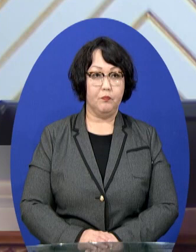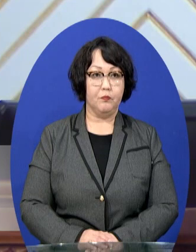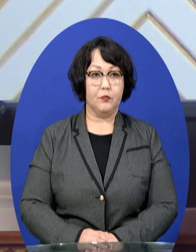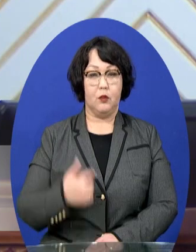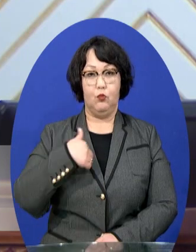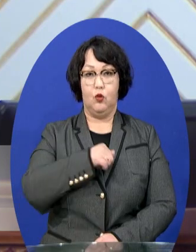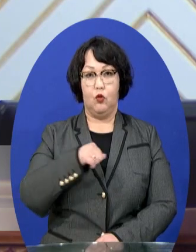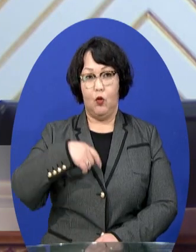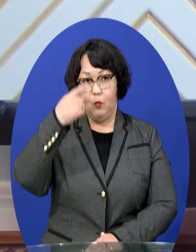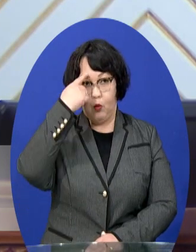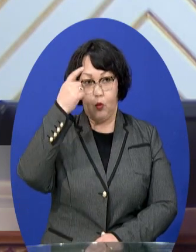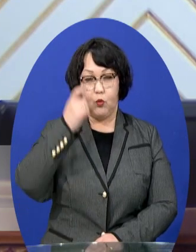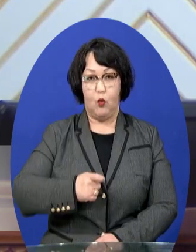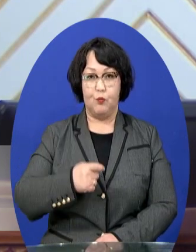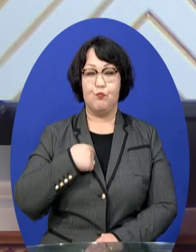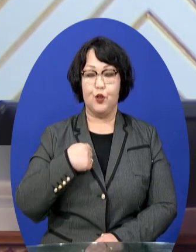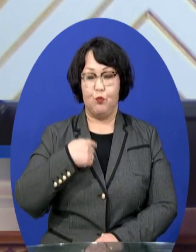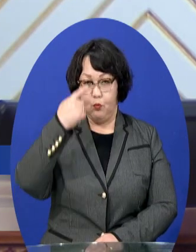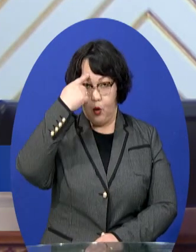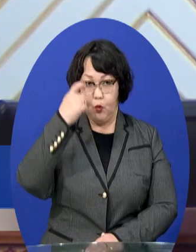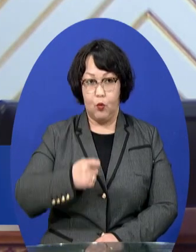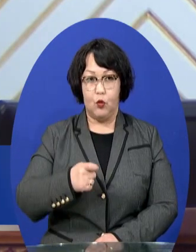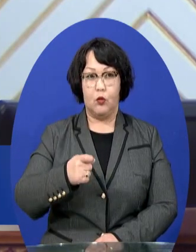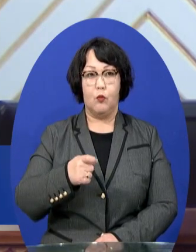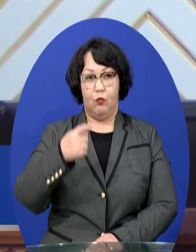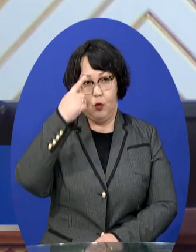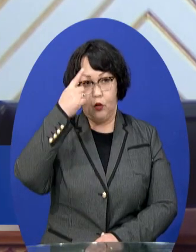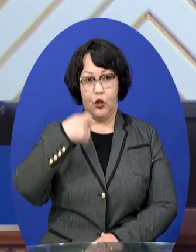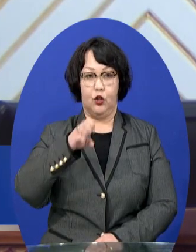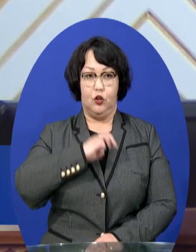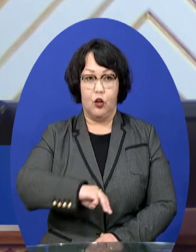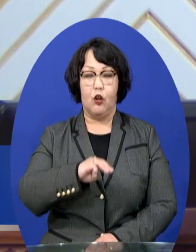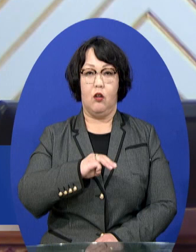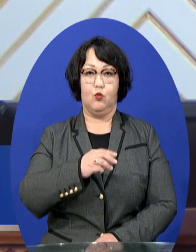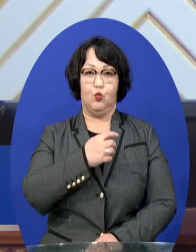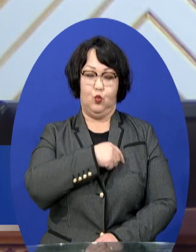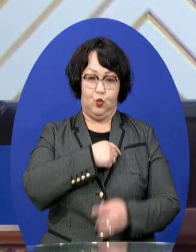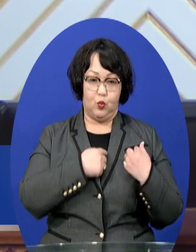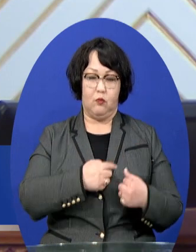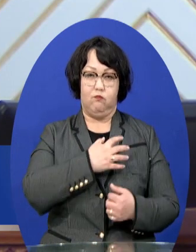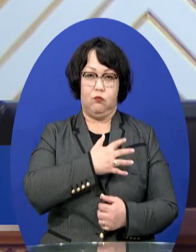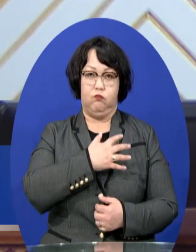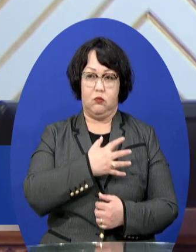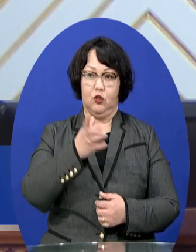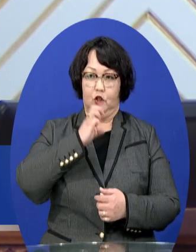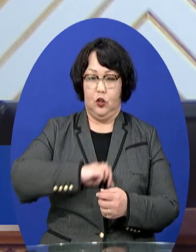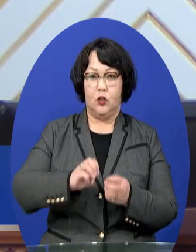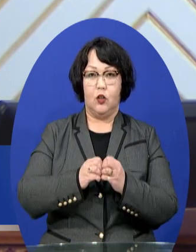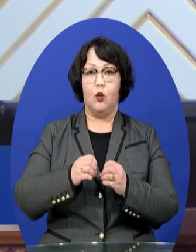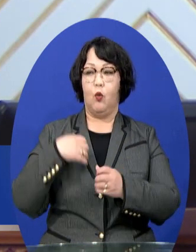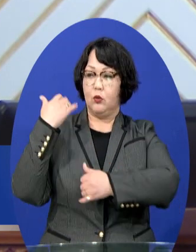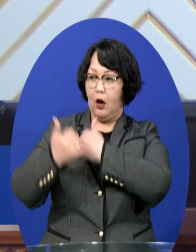Би Монгол хүн гэж хэлхийн тулд Монголын төлөө зохлох зүрхтэй байх ёстой. Өвгдөөсөө авч үлдсэн өв соёлоо